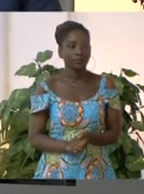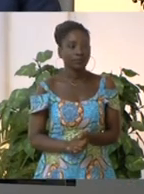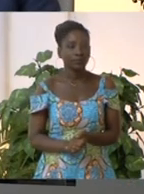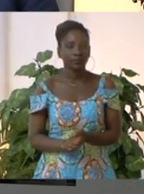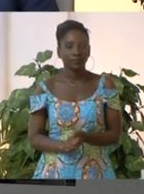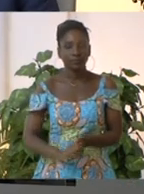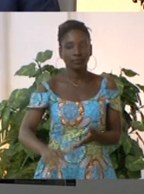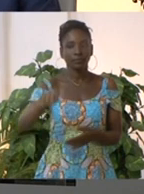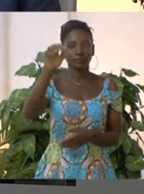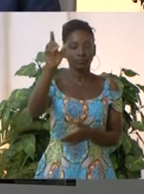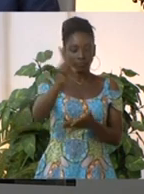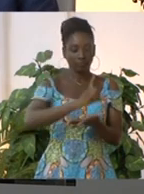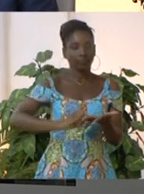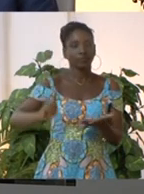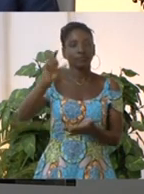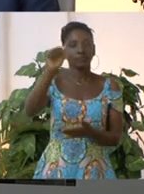Ara,